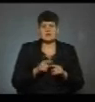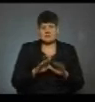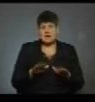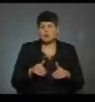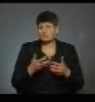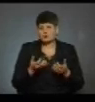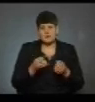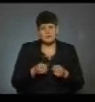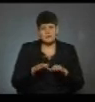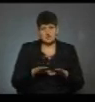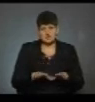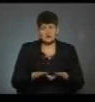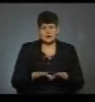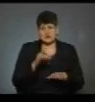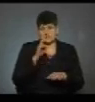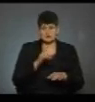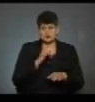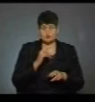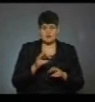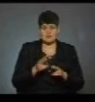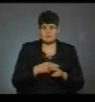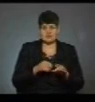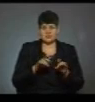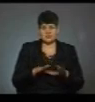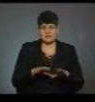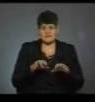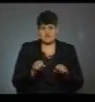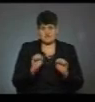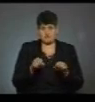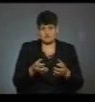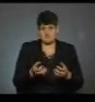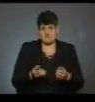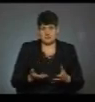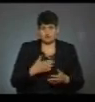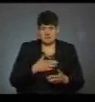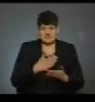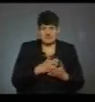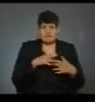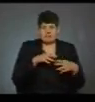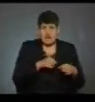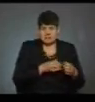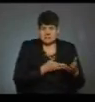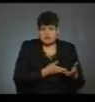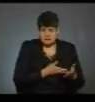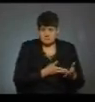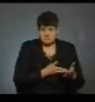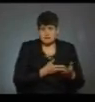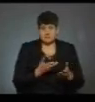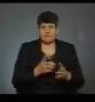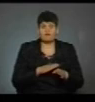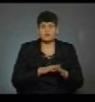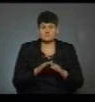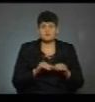приймати рішення, які не зовсім зрозуміло, як без рішення власника приймати. Тобто у нас є власник, який виконком